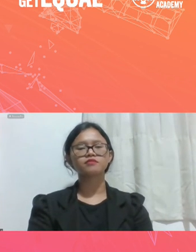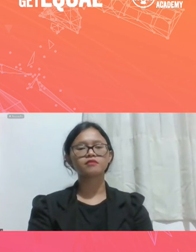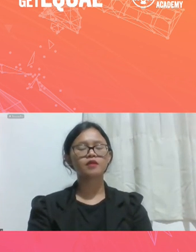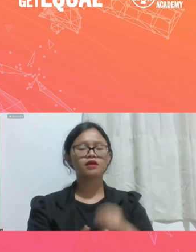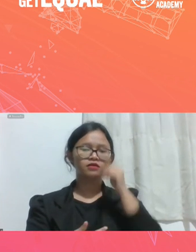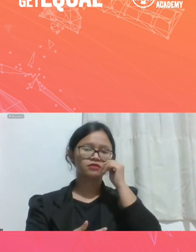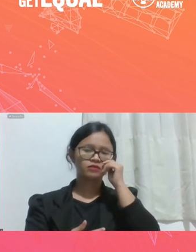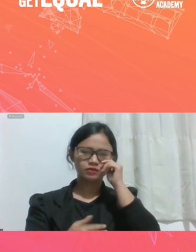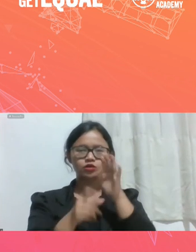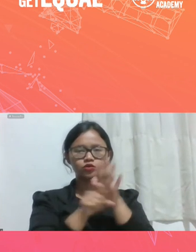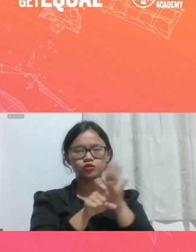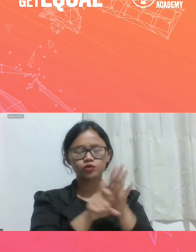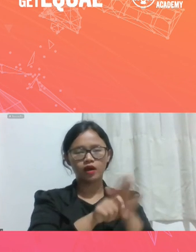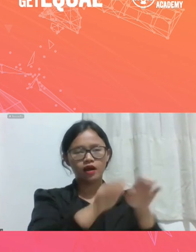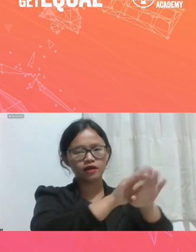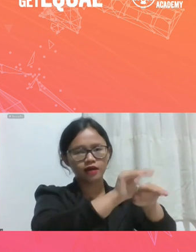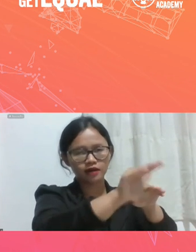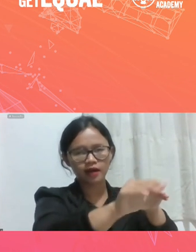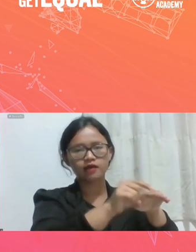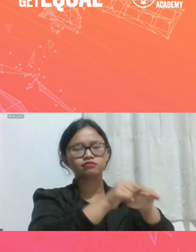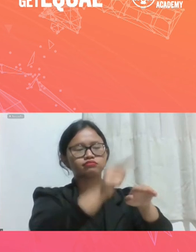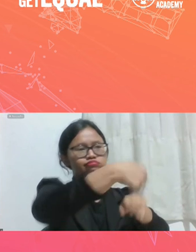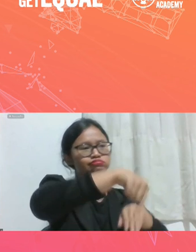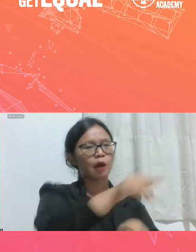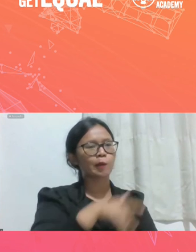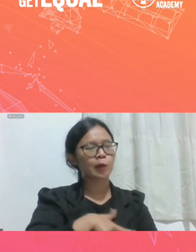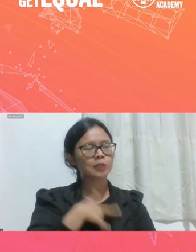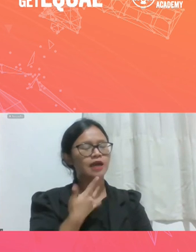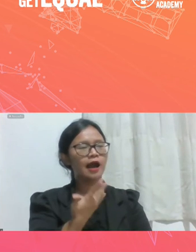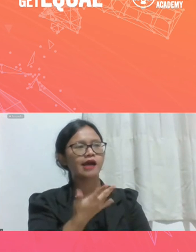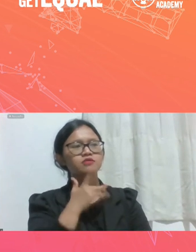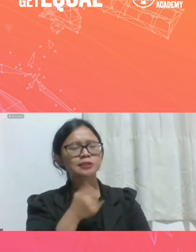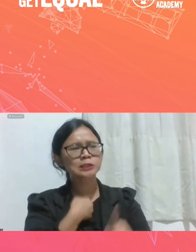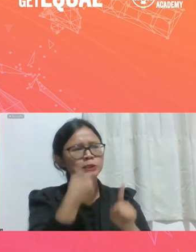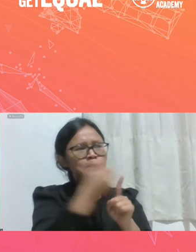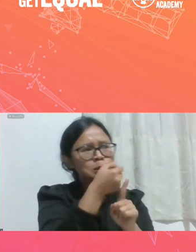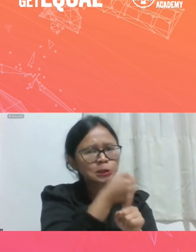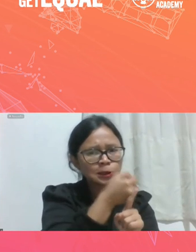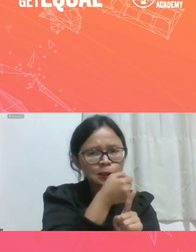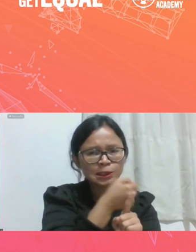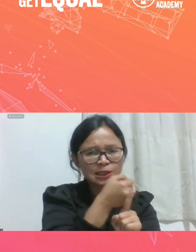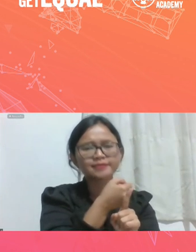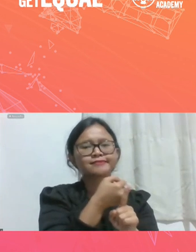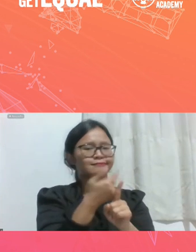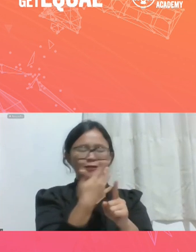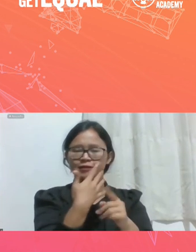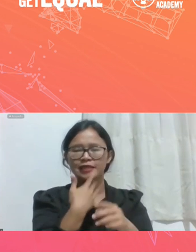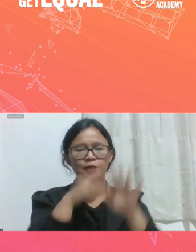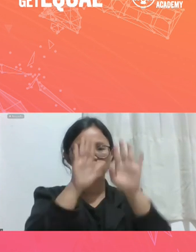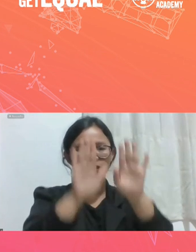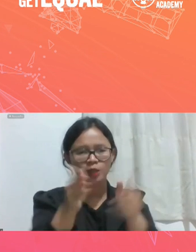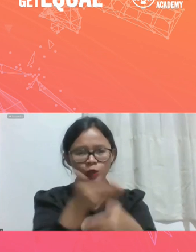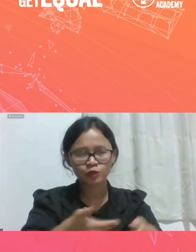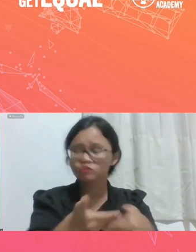adik-adik kita atau rekan-rekan perempuan itu mendapatkan kejahatan-kejahatan semacam itu dari medsos, ya, tolong segera